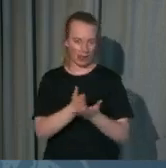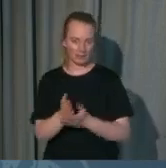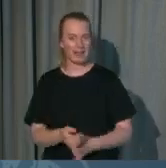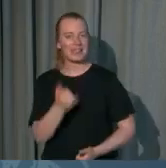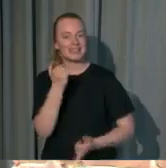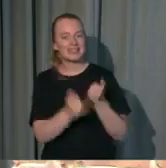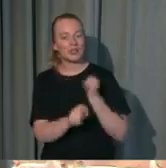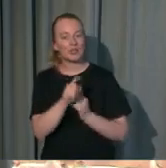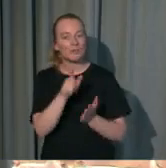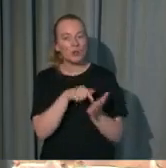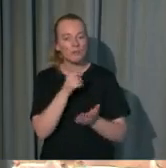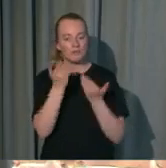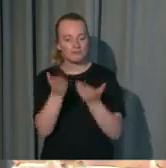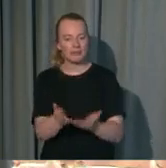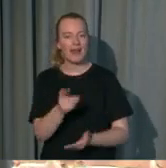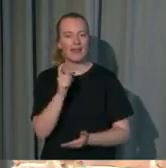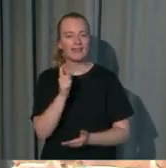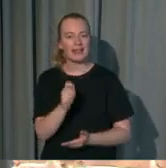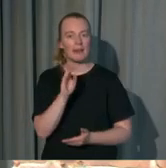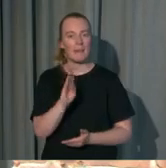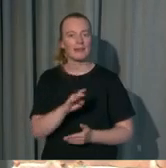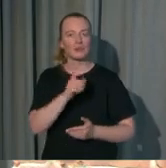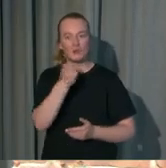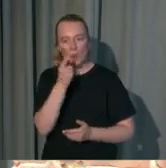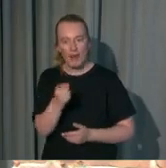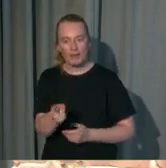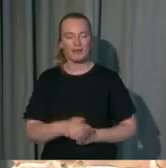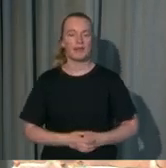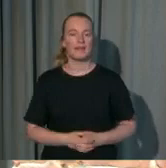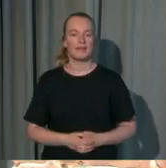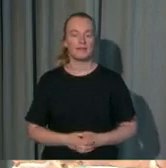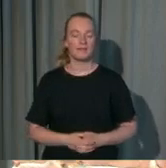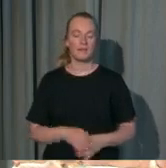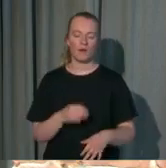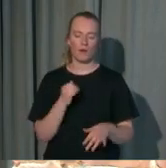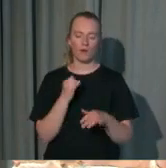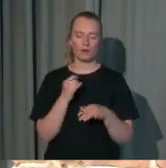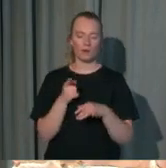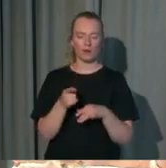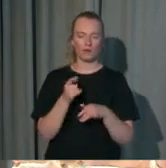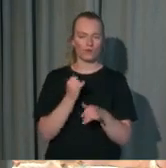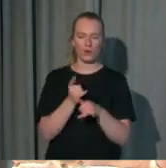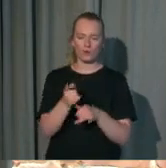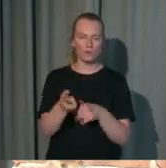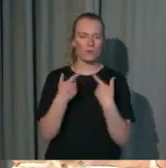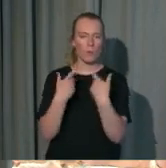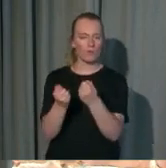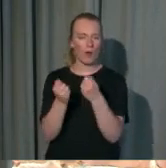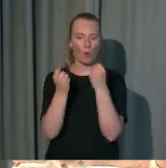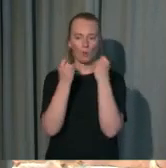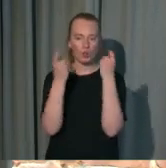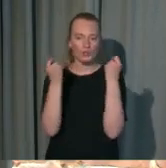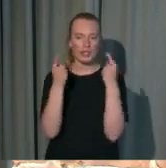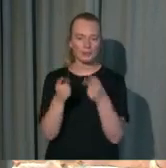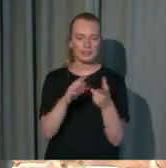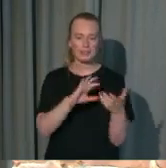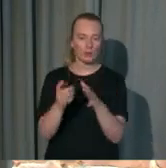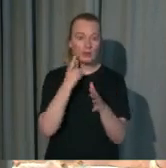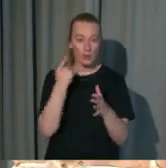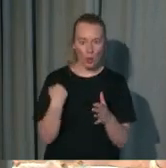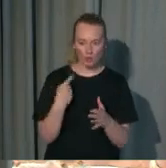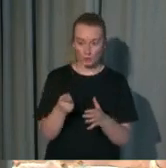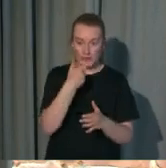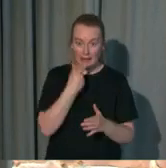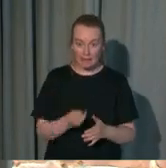til Trettebergstuen. Hvordan fikk du opplysninger om det som skjedde i går? Kjente du noen